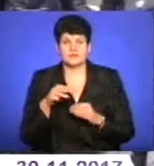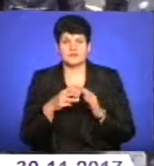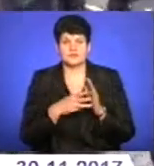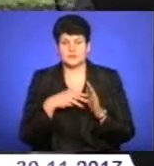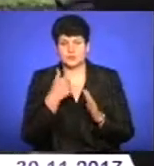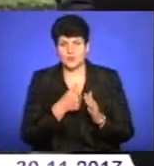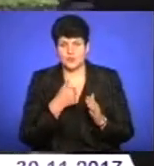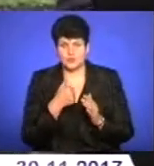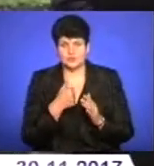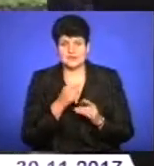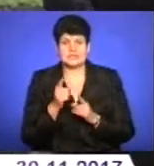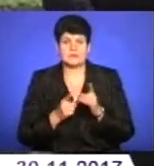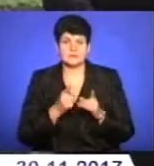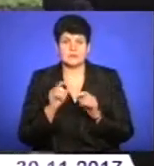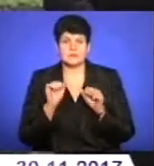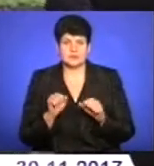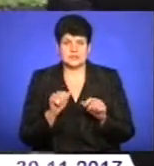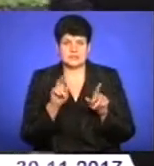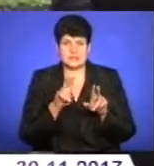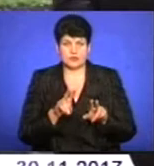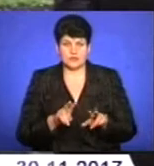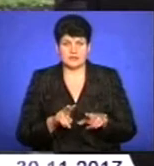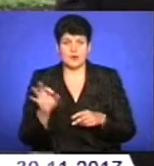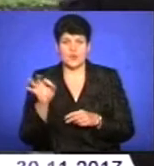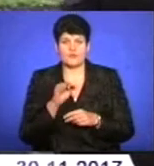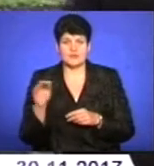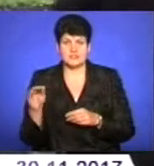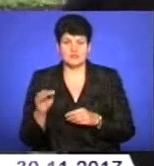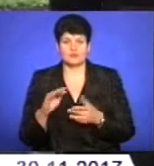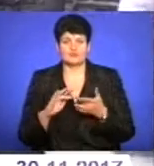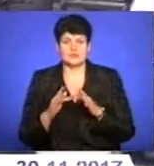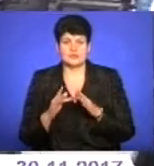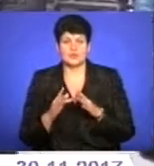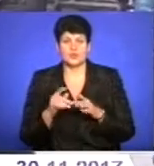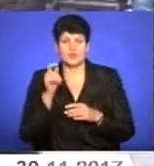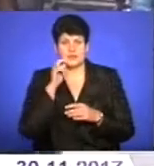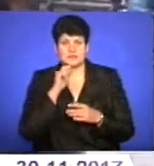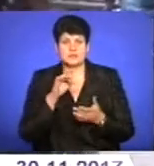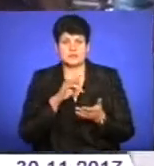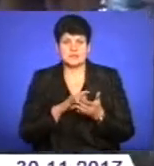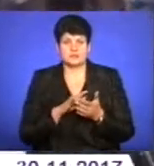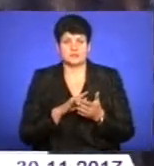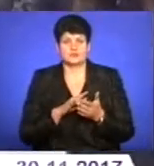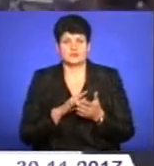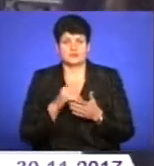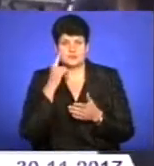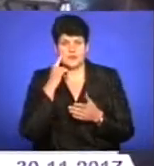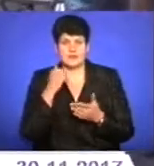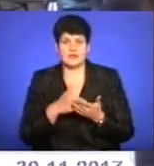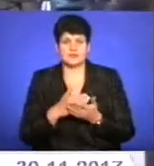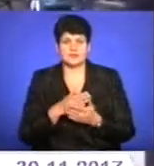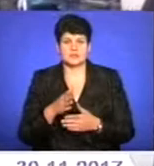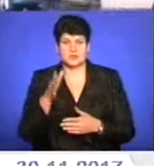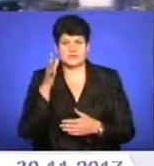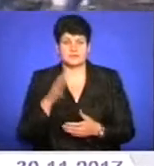2018 року. За змінами можна слідкувати на офіційному сайті Українського центру оцінювання якості освіти. Богдана Сарабун,